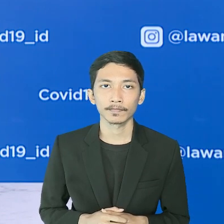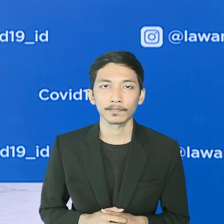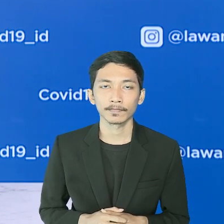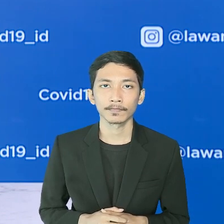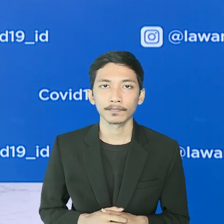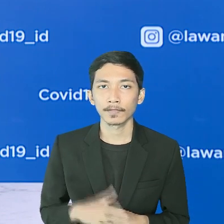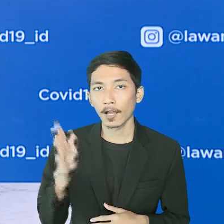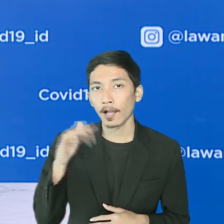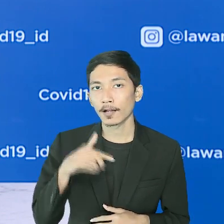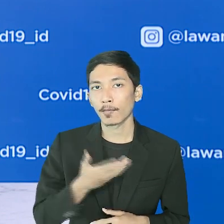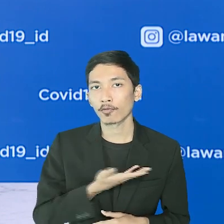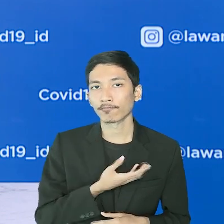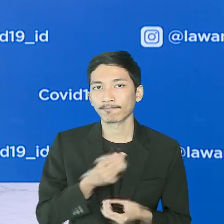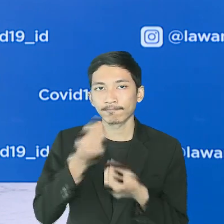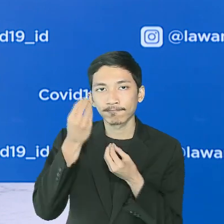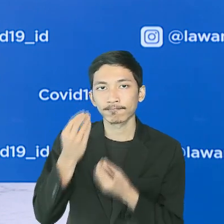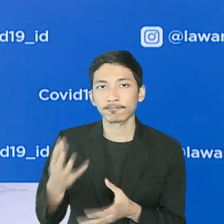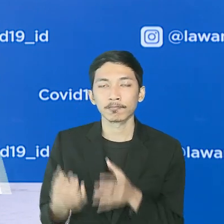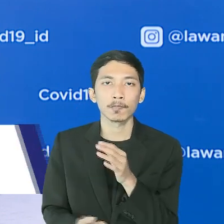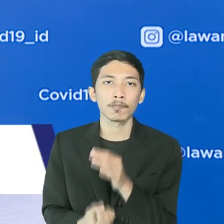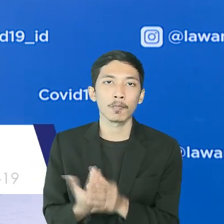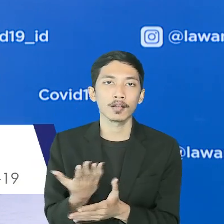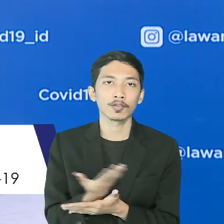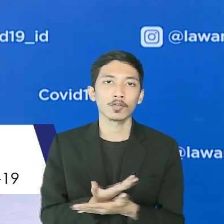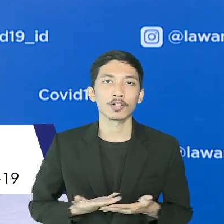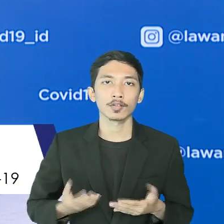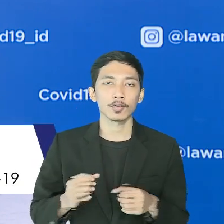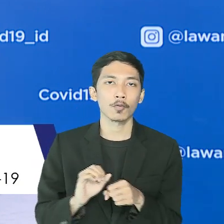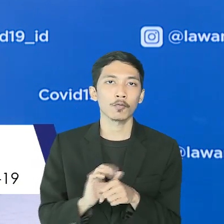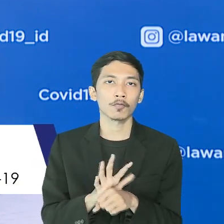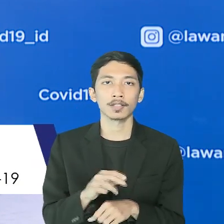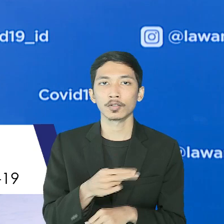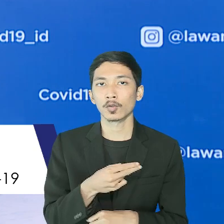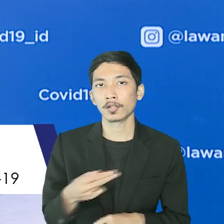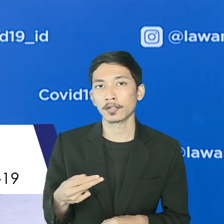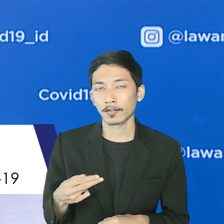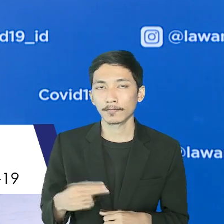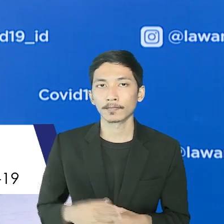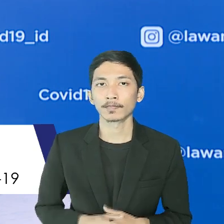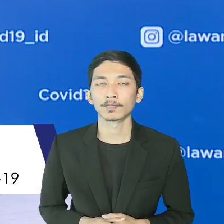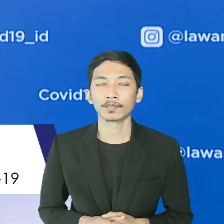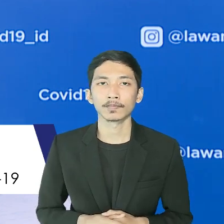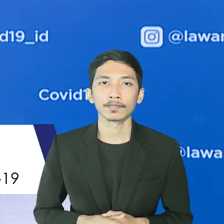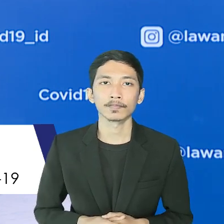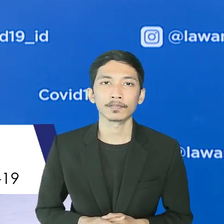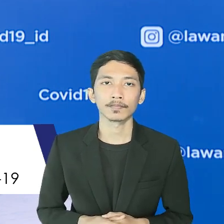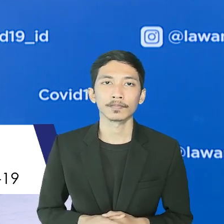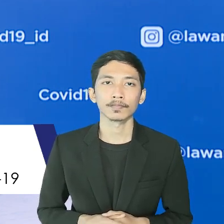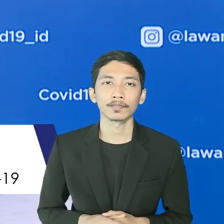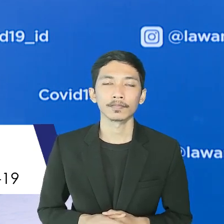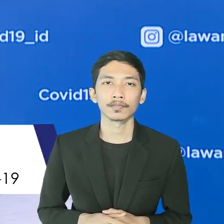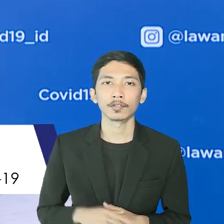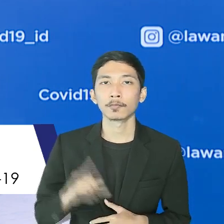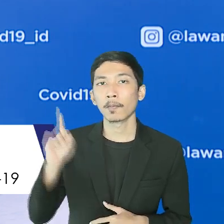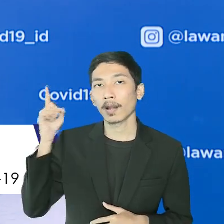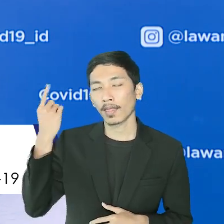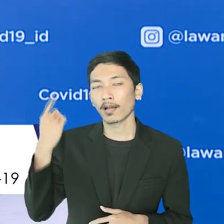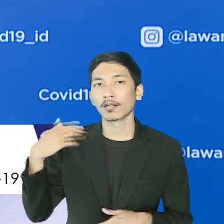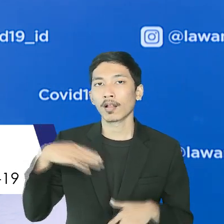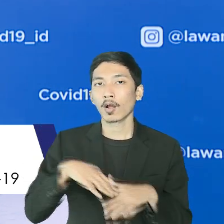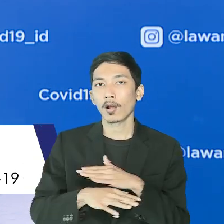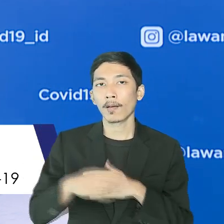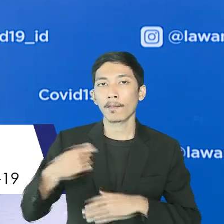menyampaikan perkembangan penanganan COVID-19 di Indonesia. Pemerintah melalui Kementerian Dalam Negeri